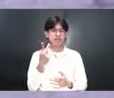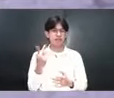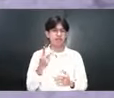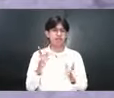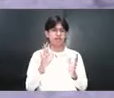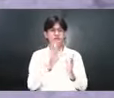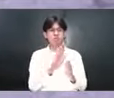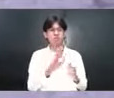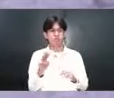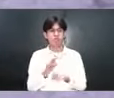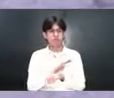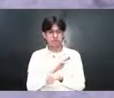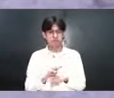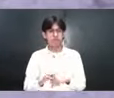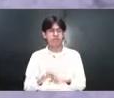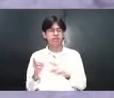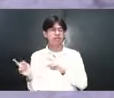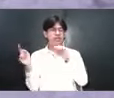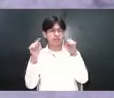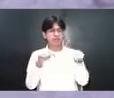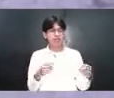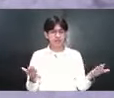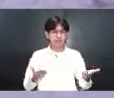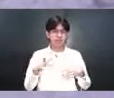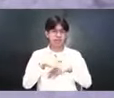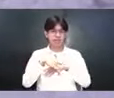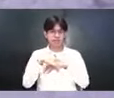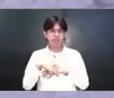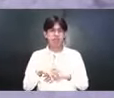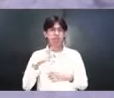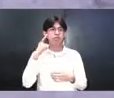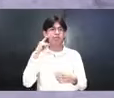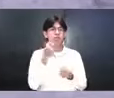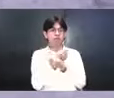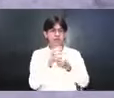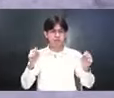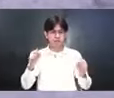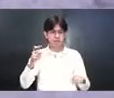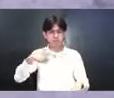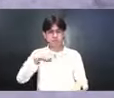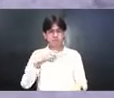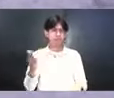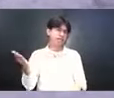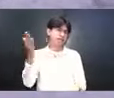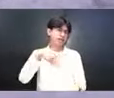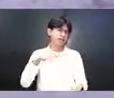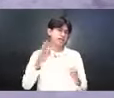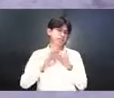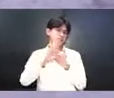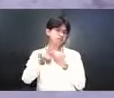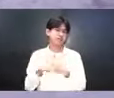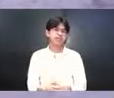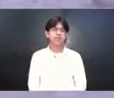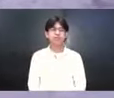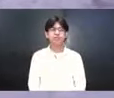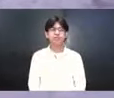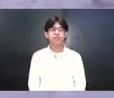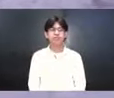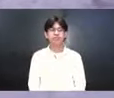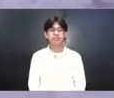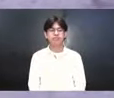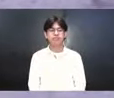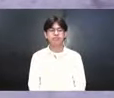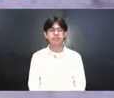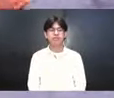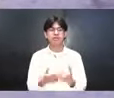to do that. And I want to tell you this. The same. Sa buong linggong